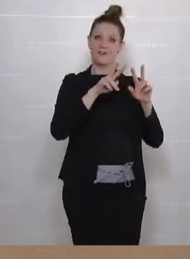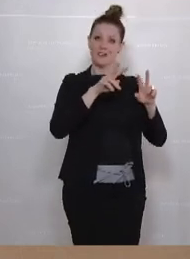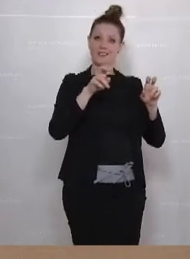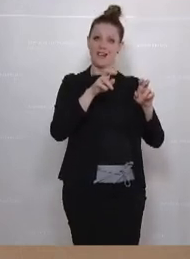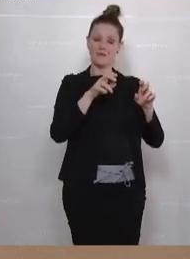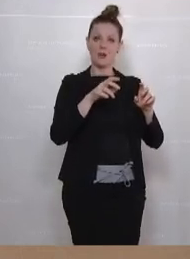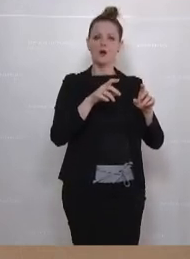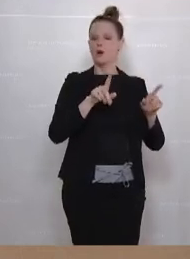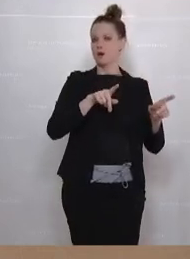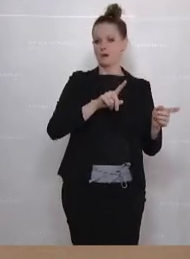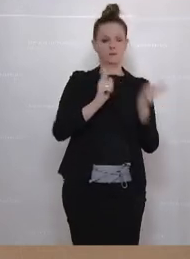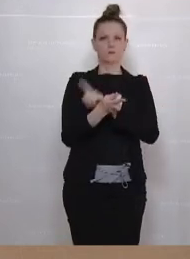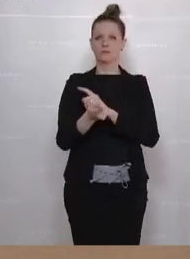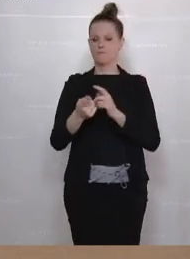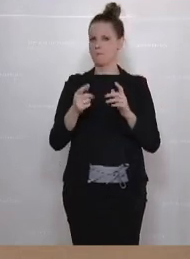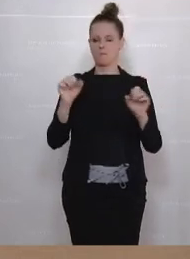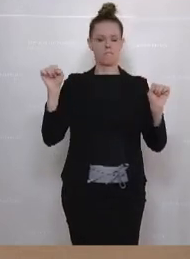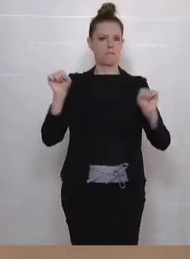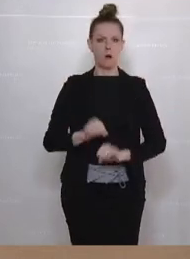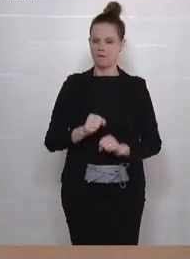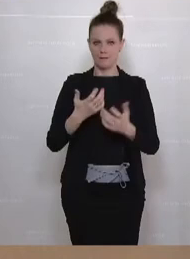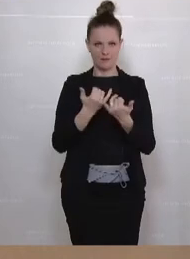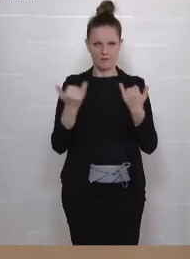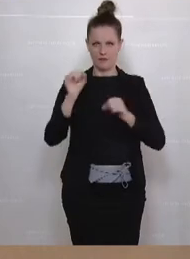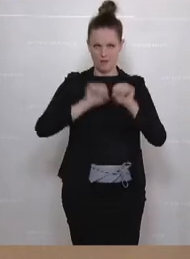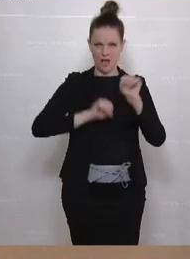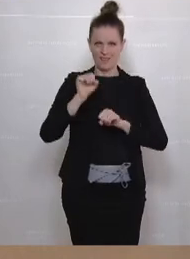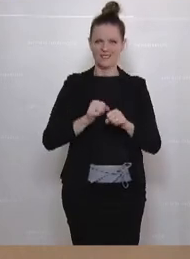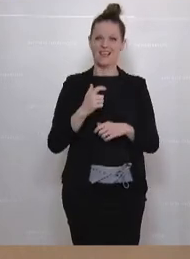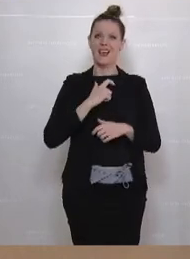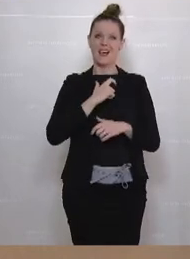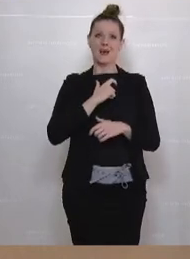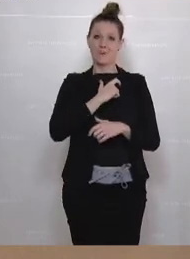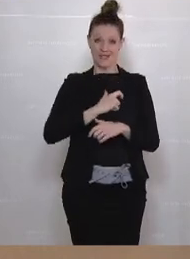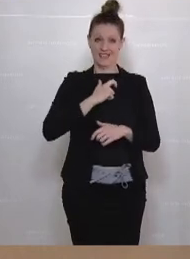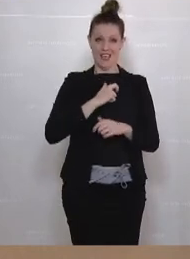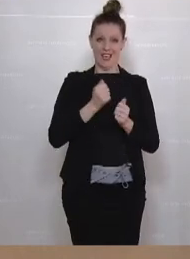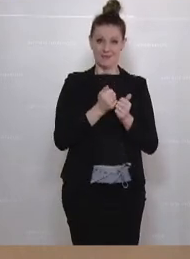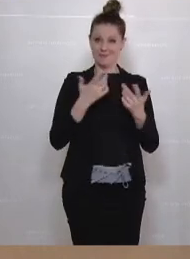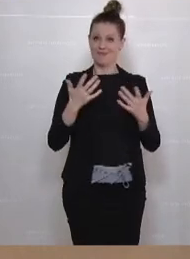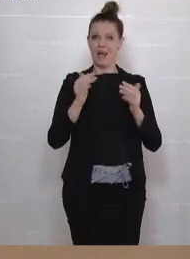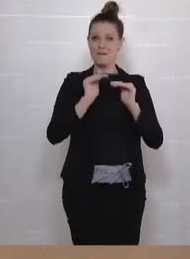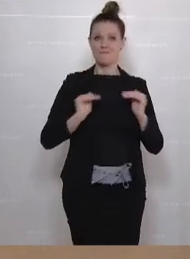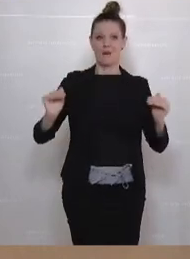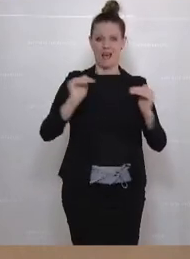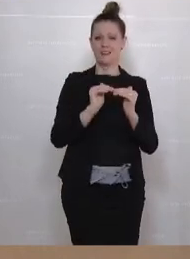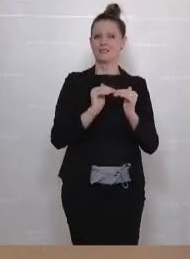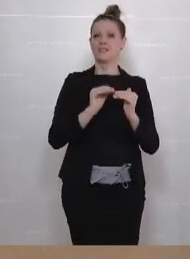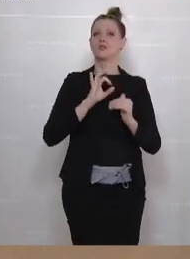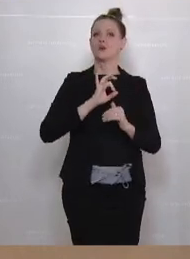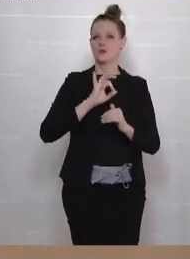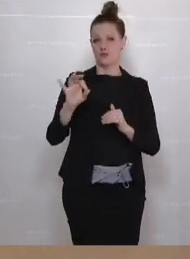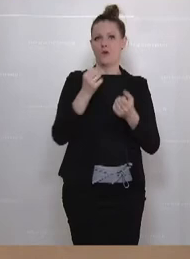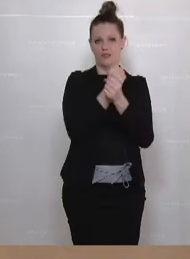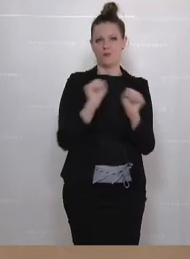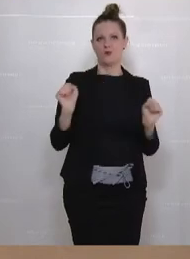die kalte Dusche in anderen. Und wir alle wissen, Parteien sind das Grundfundament jeder Demokratie. Also was hier geschieht